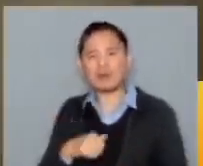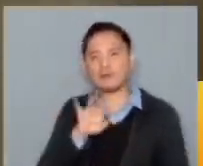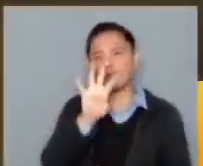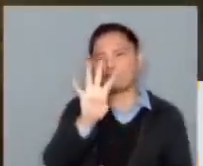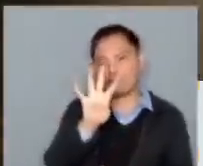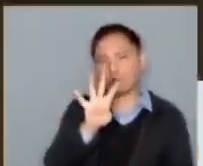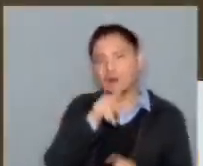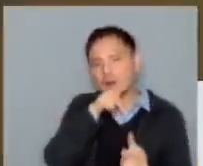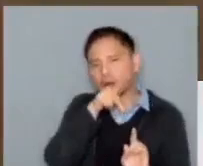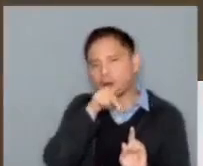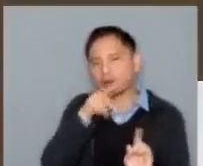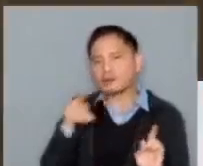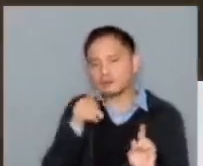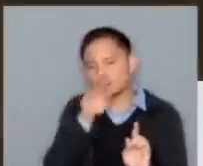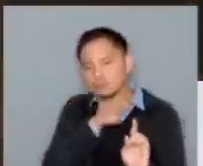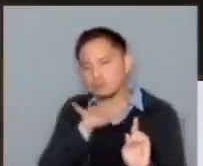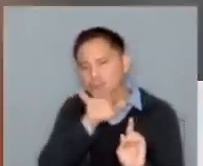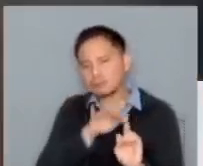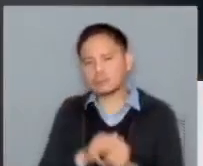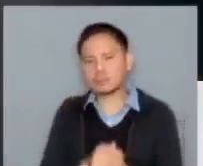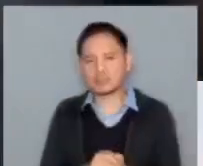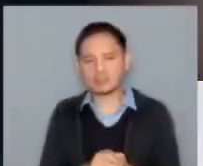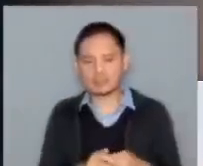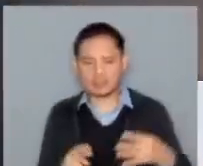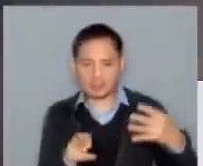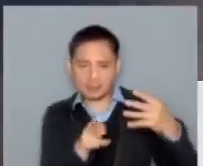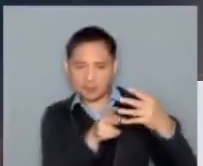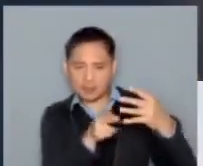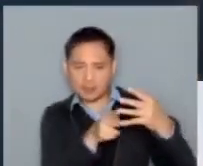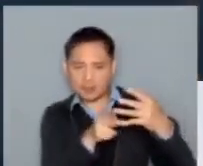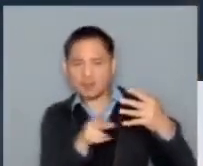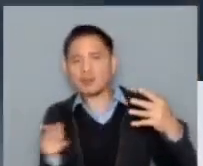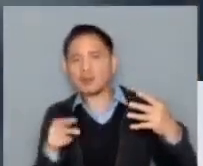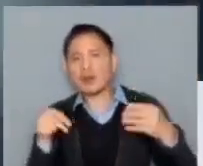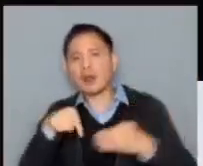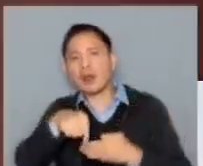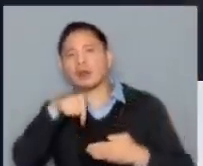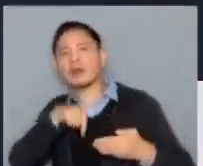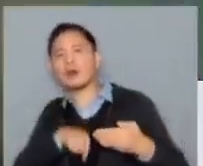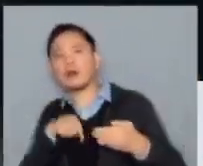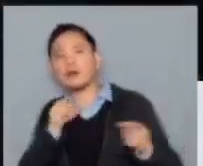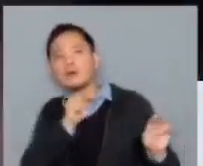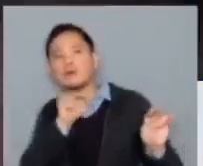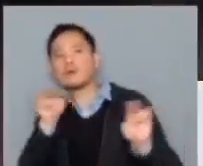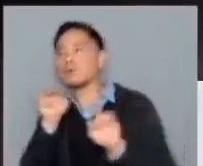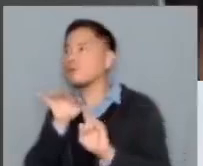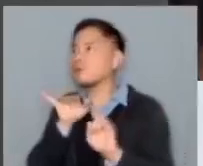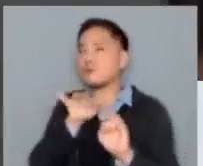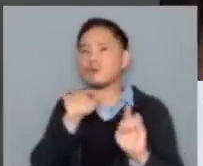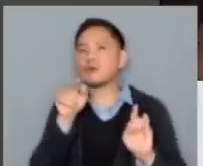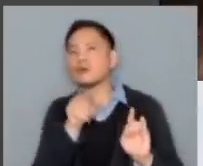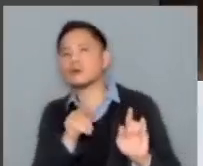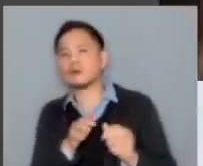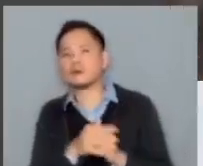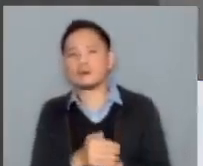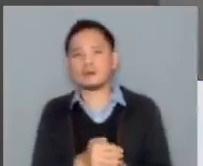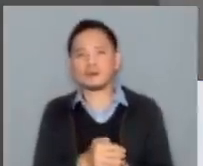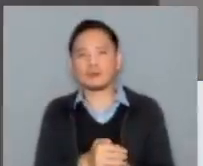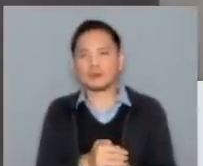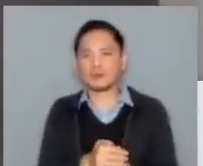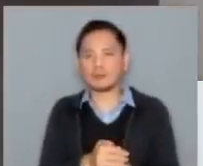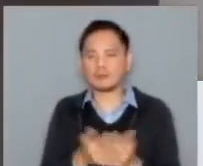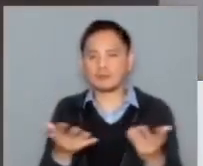nadagdag na 2, posibleng nagsilbing lookout na mga nagtanim ng bomba. Walang CCTV sa loob ng gym kung saan nangyari ang